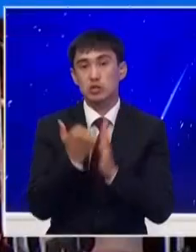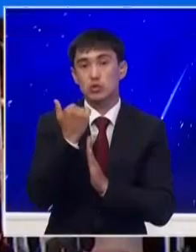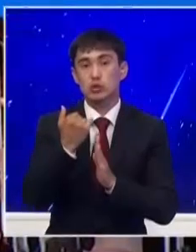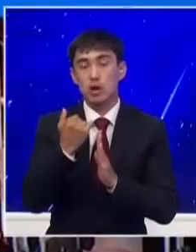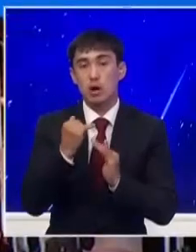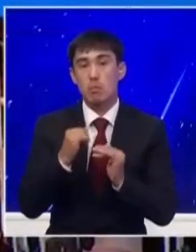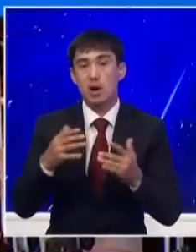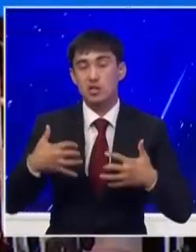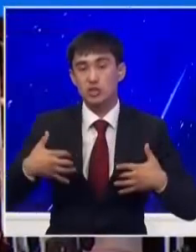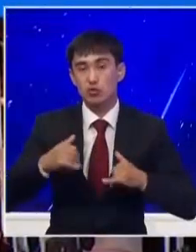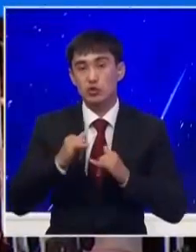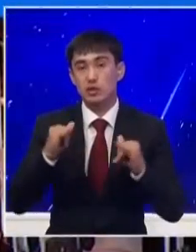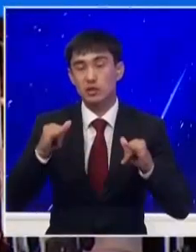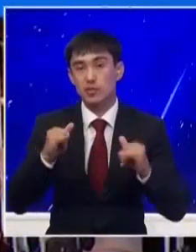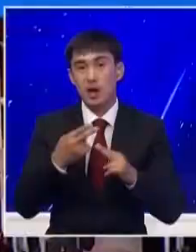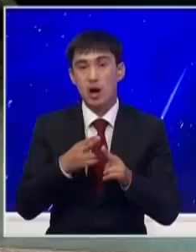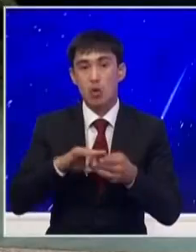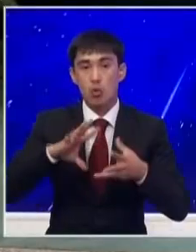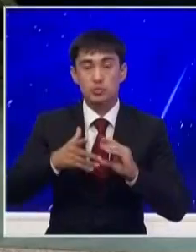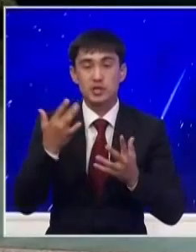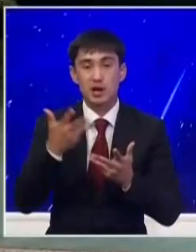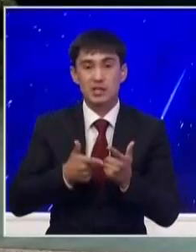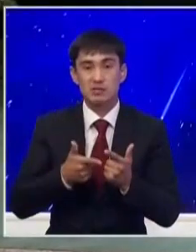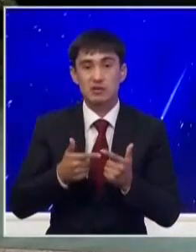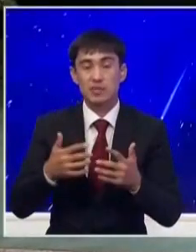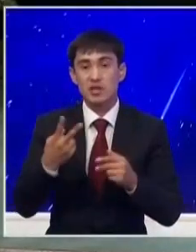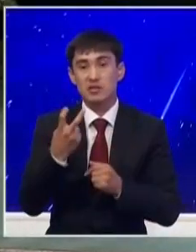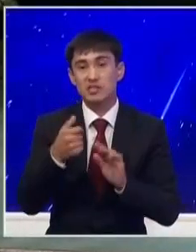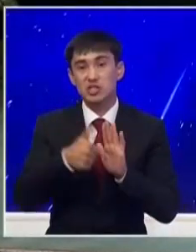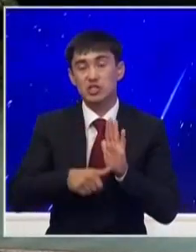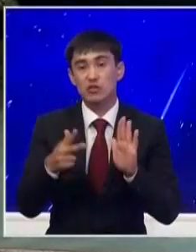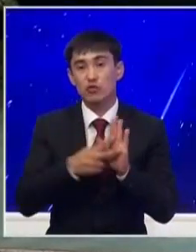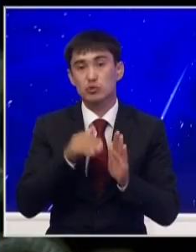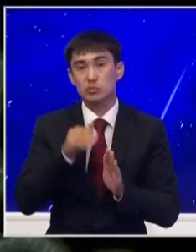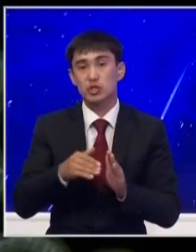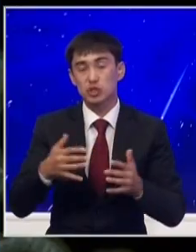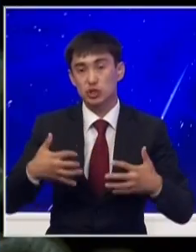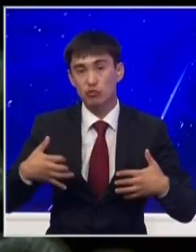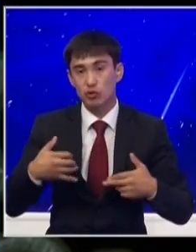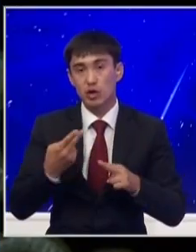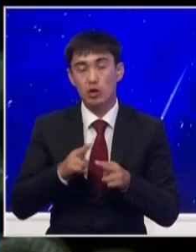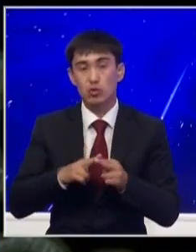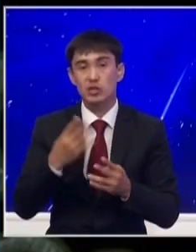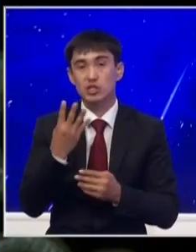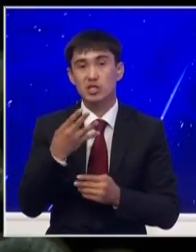роста поголовья скота. А в настоящее время общее количество составляет 268 тысяч голов, что на